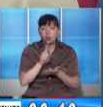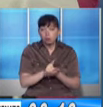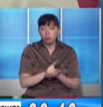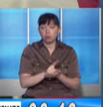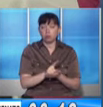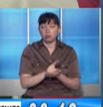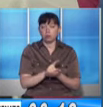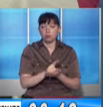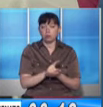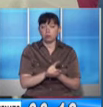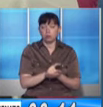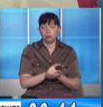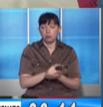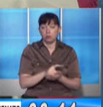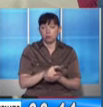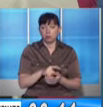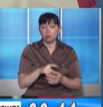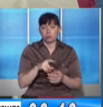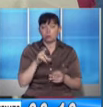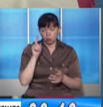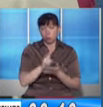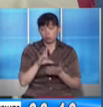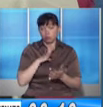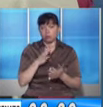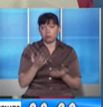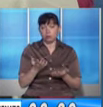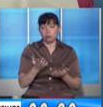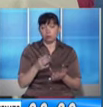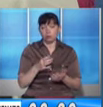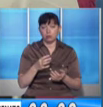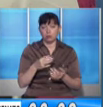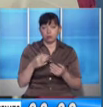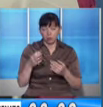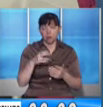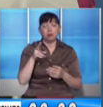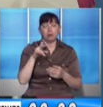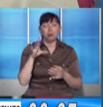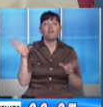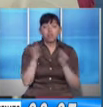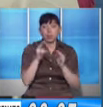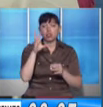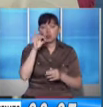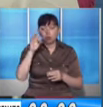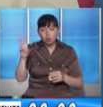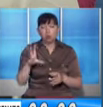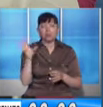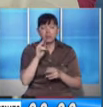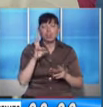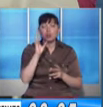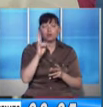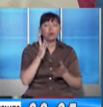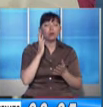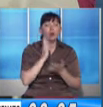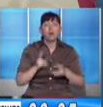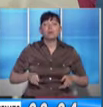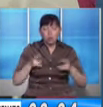să-și petreacă zilele acolo unde trebuie, acolo unde locul lui Dodon, unde e locul la toți criminalii din această țară, acolo e locul și